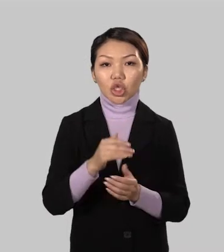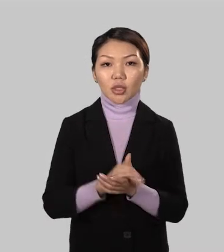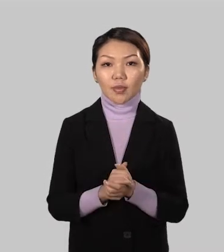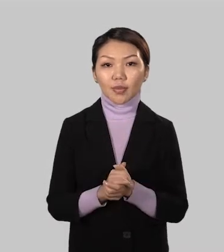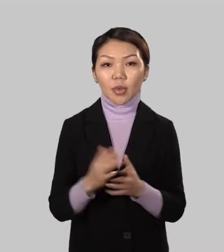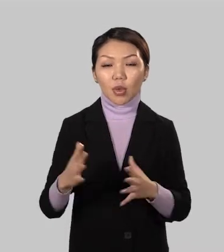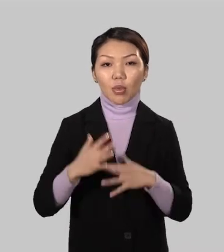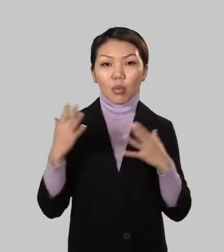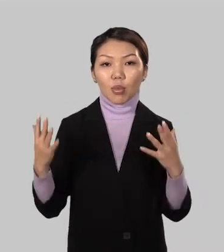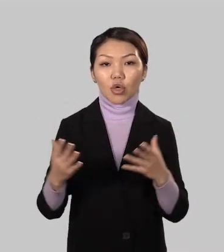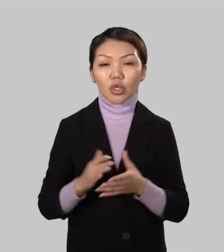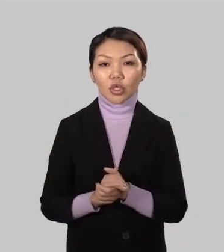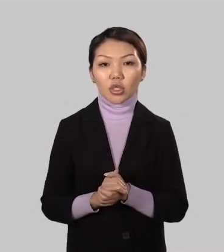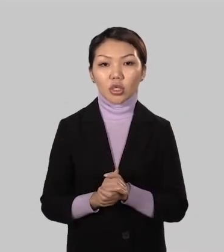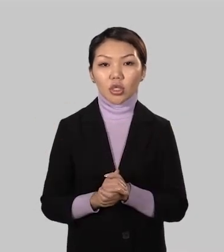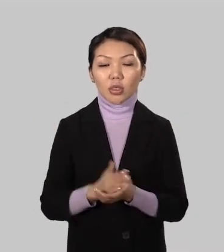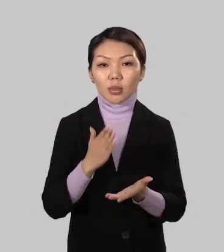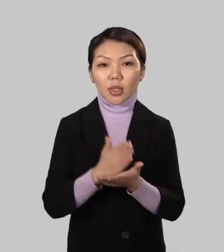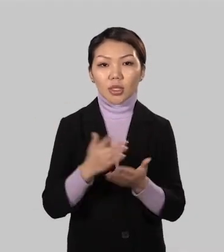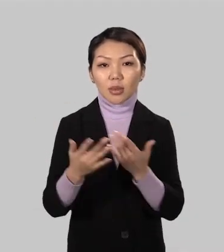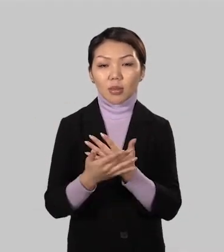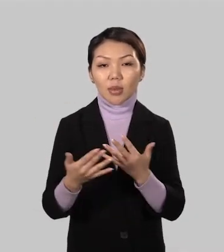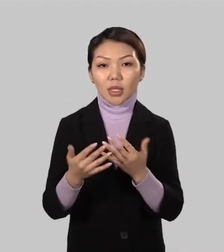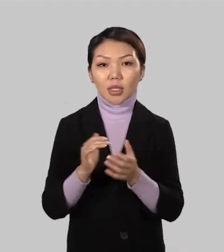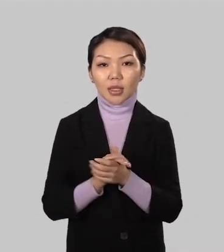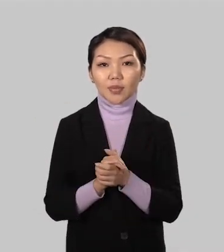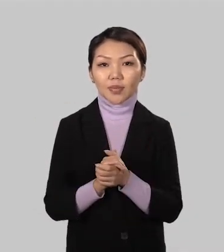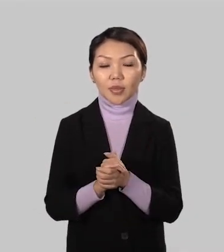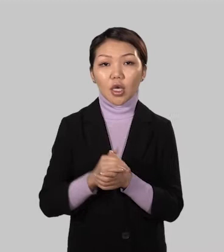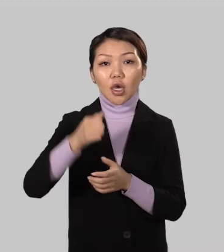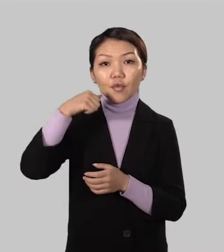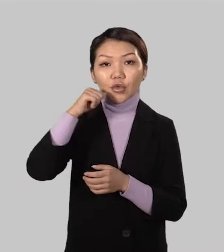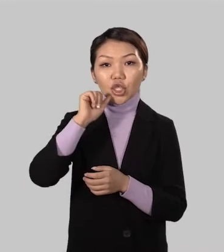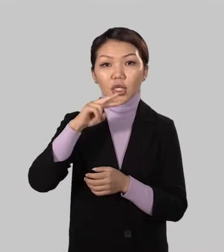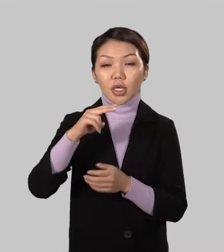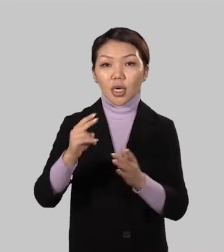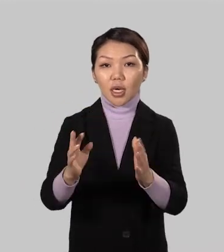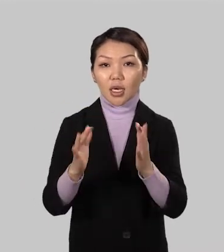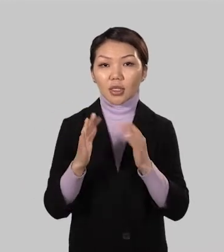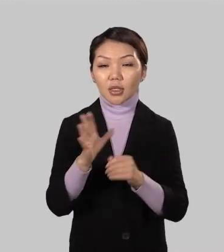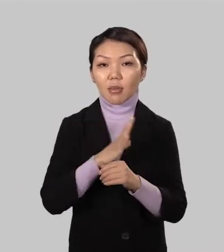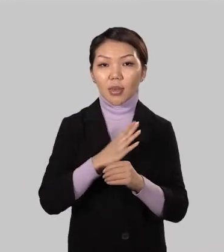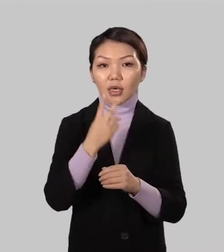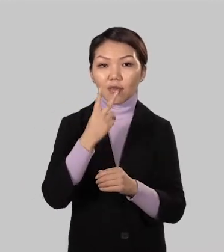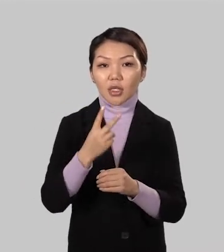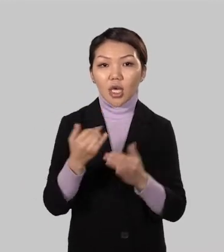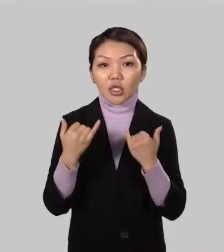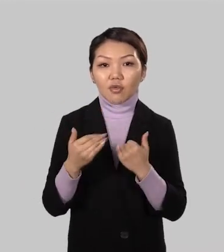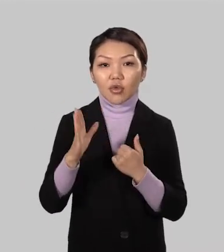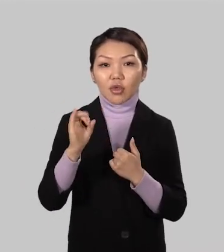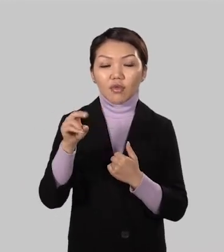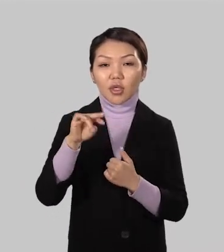большее проявление признака вчера леса были видны а сегодня виднее